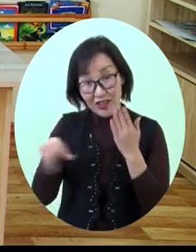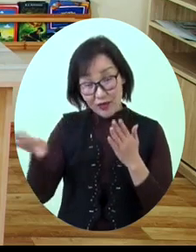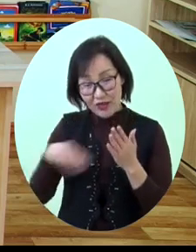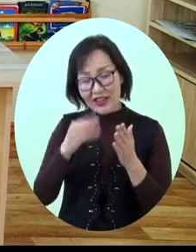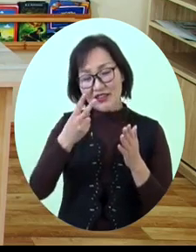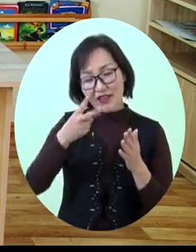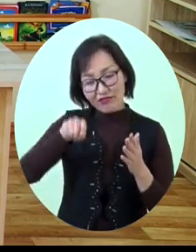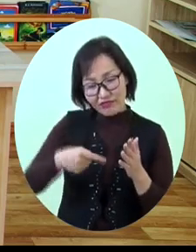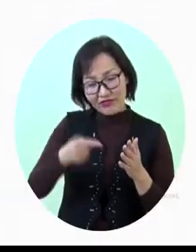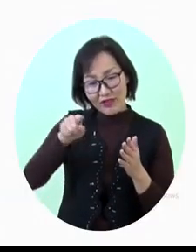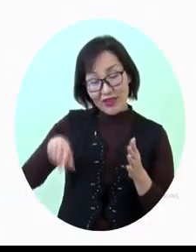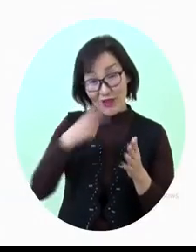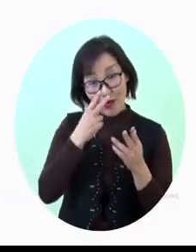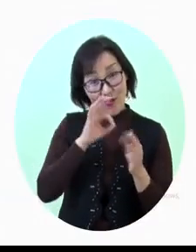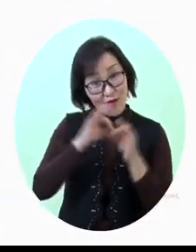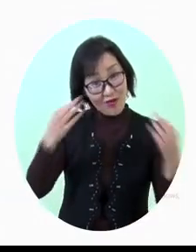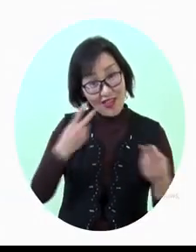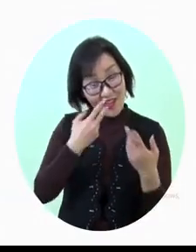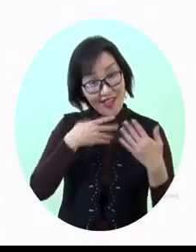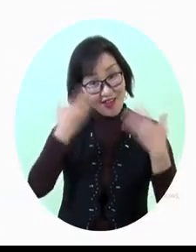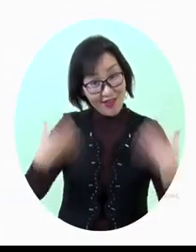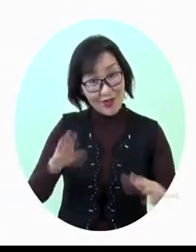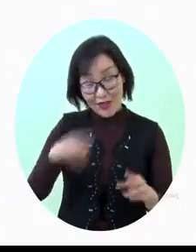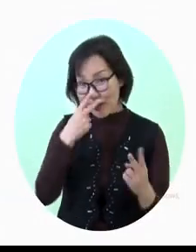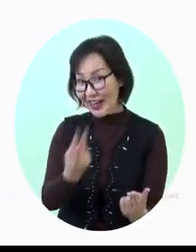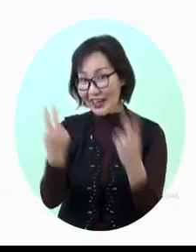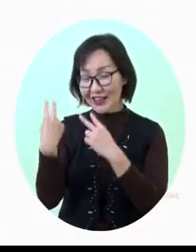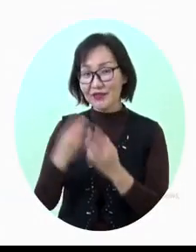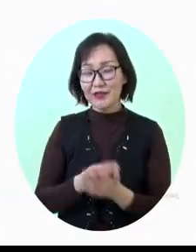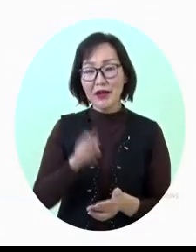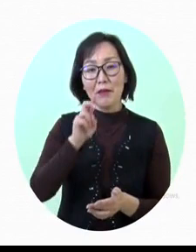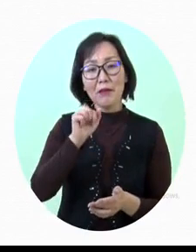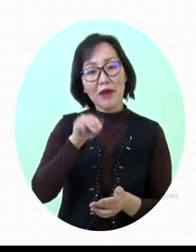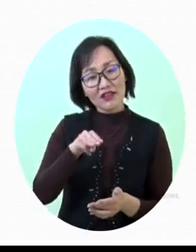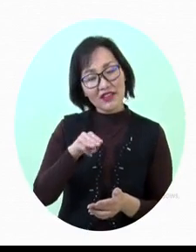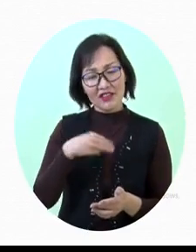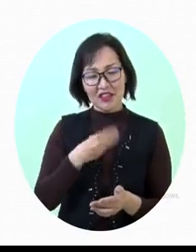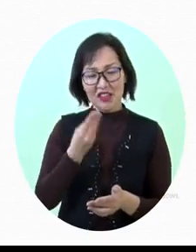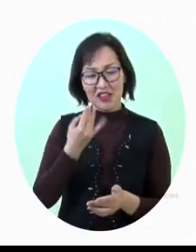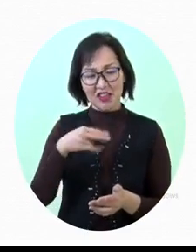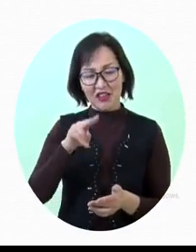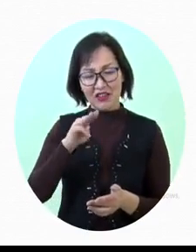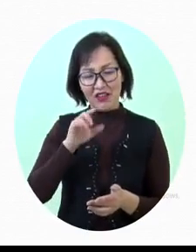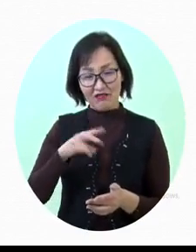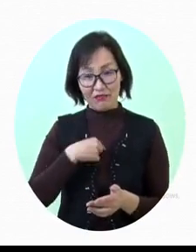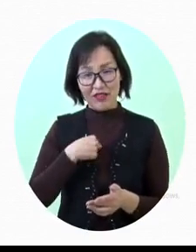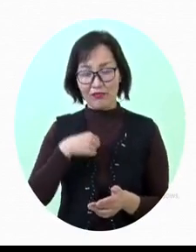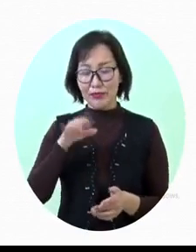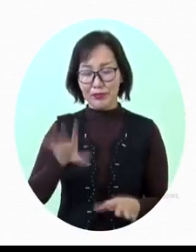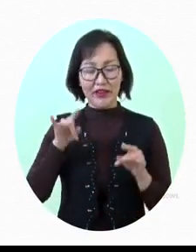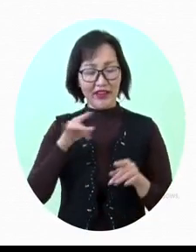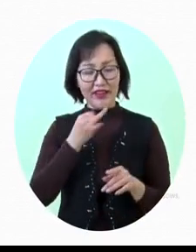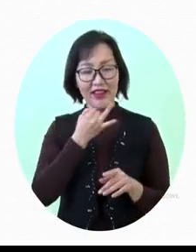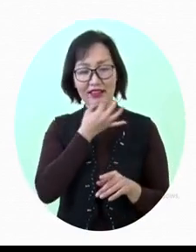болон үгүүдтэй ярилцлаа. Дэлгэц рүүгээ анхаарч хараарай хүүхдүүд ээ. За, бат шидтэн байсан бол юу хийхийг хүссэн